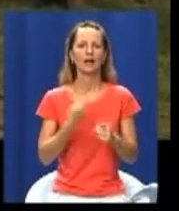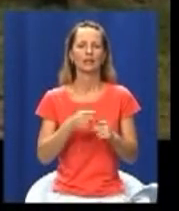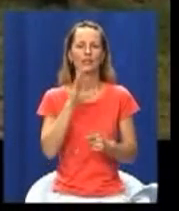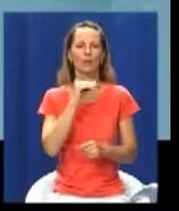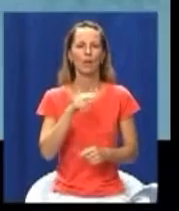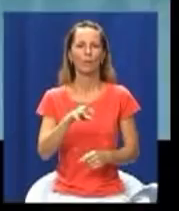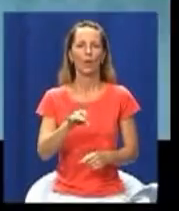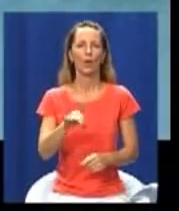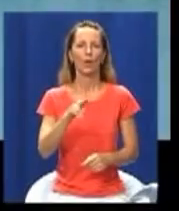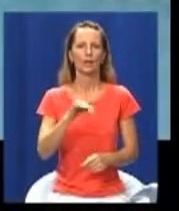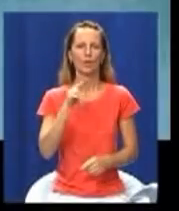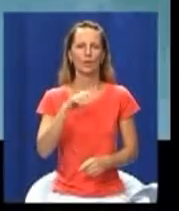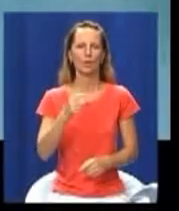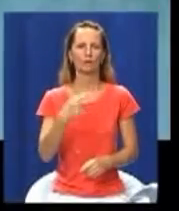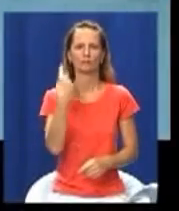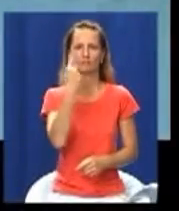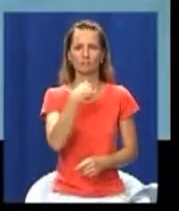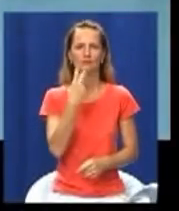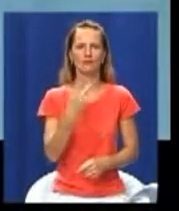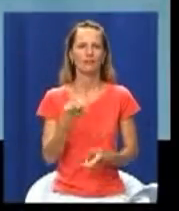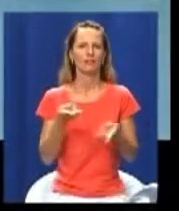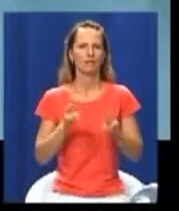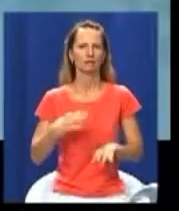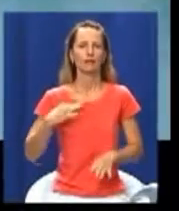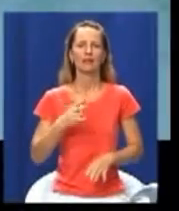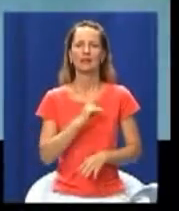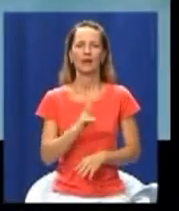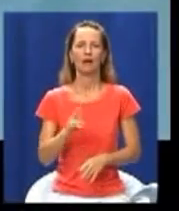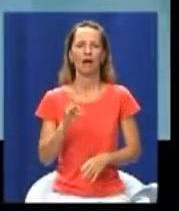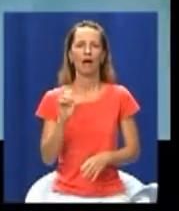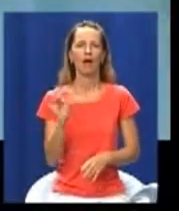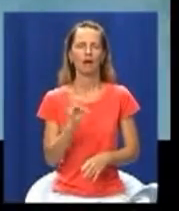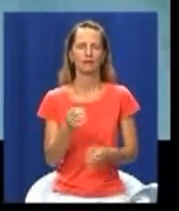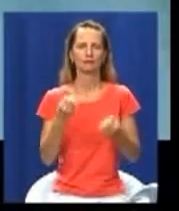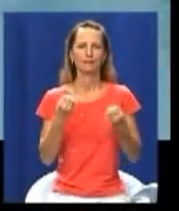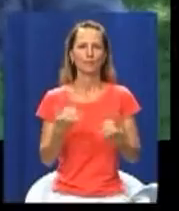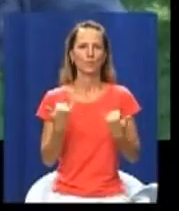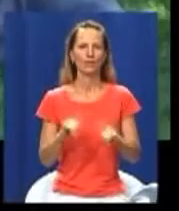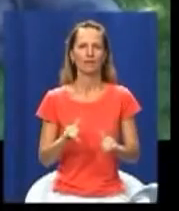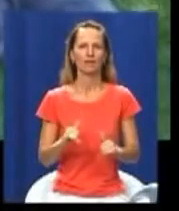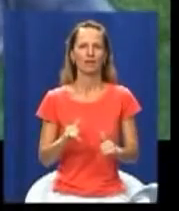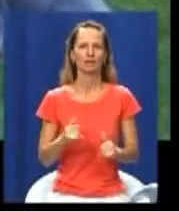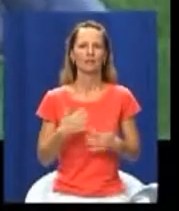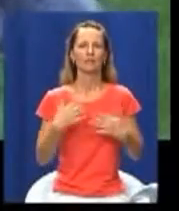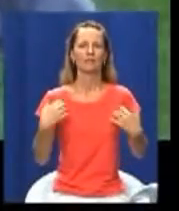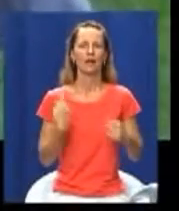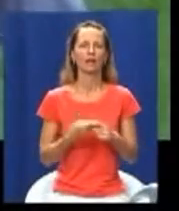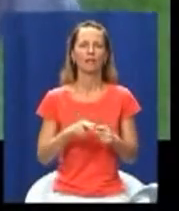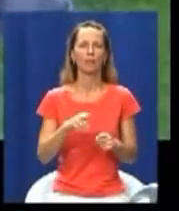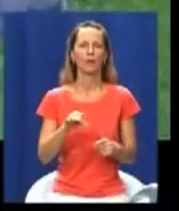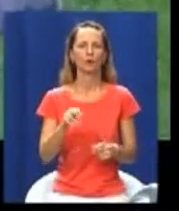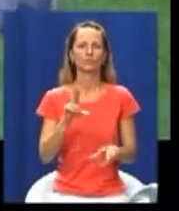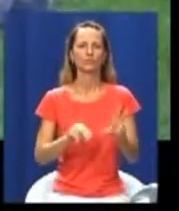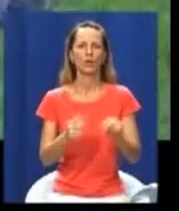породи дог. Його зовнішній вигляд не залишає байдужим нікого, а розміри просто вражають. Тварини цієї породи